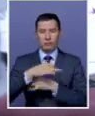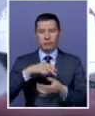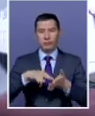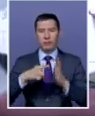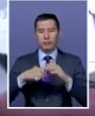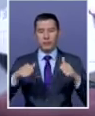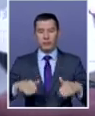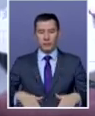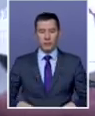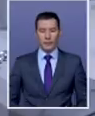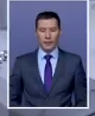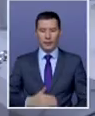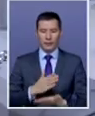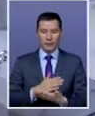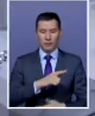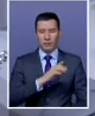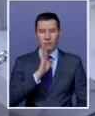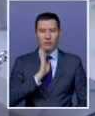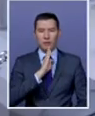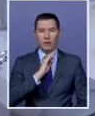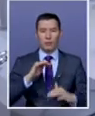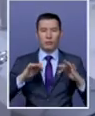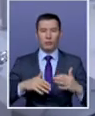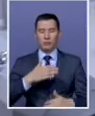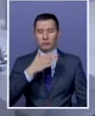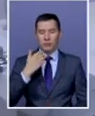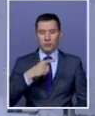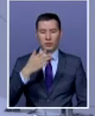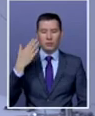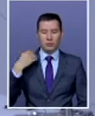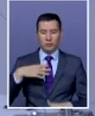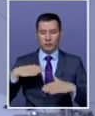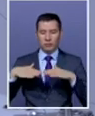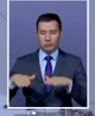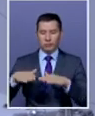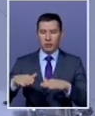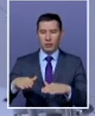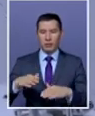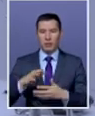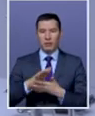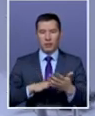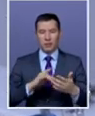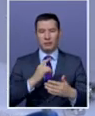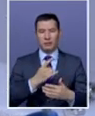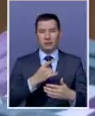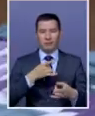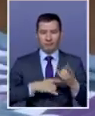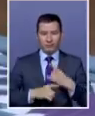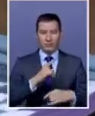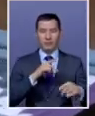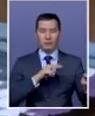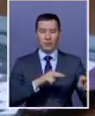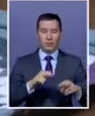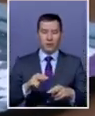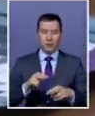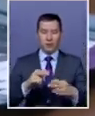дамытудан шаршамайтын аналардың бірі Роза Асқарова. Бұрын тігіншілікті тәмамдаған ол, кейін бала бағып, сүйікті ісінен қол үзіп қалыпты. Енді уақытты